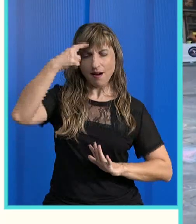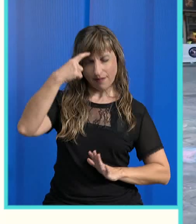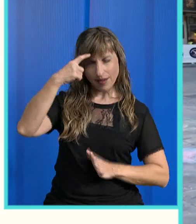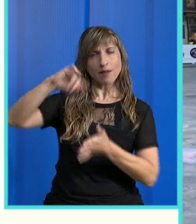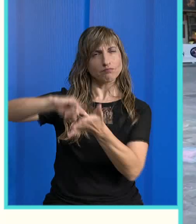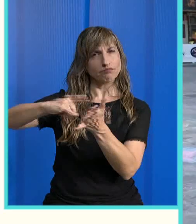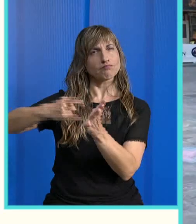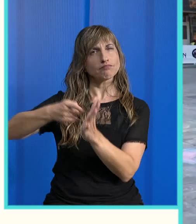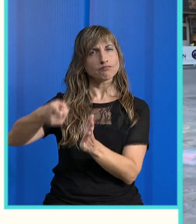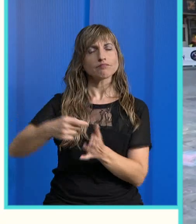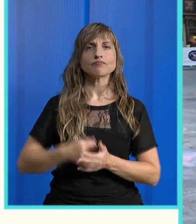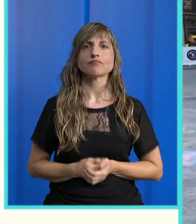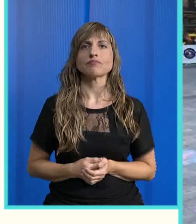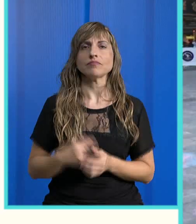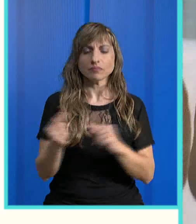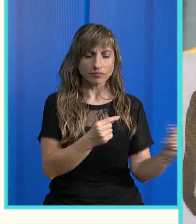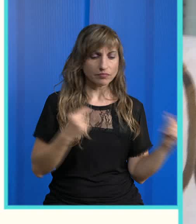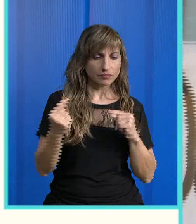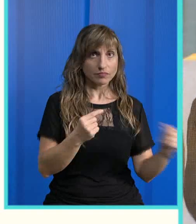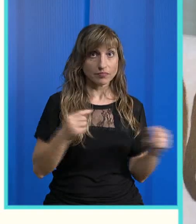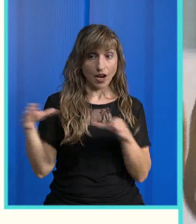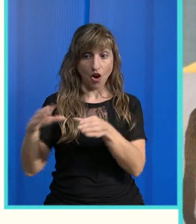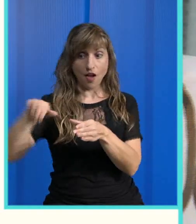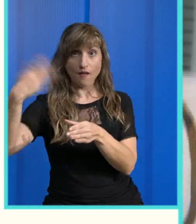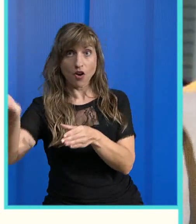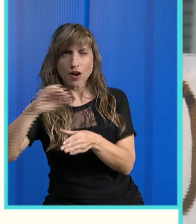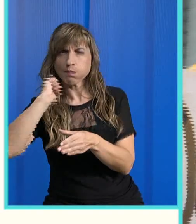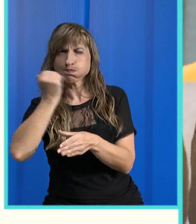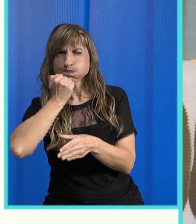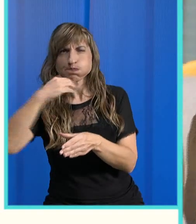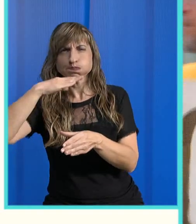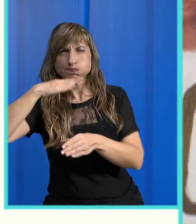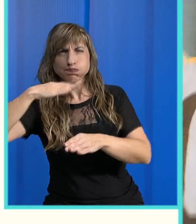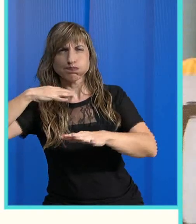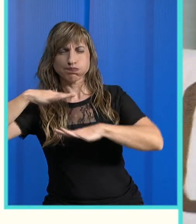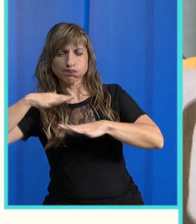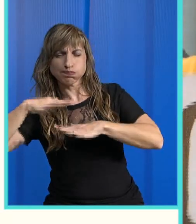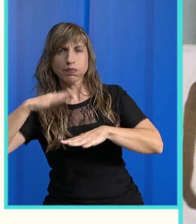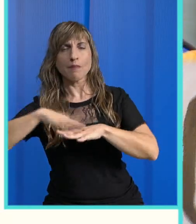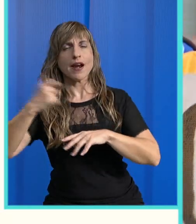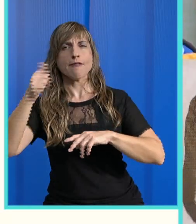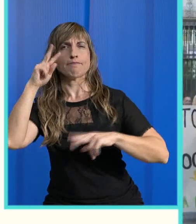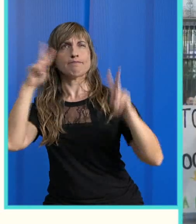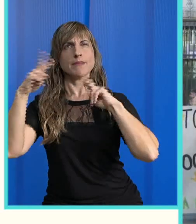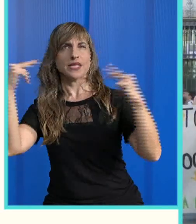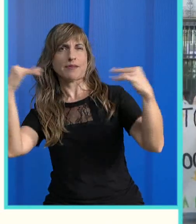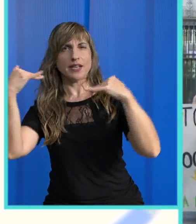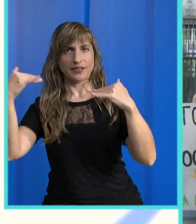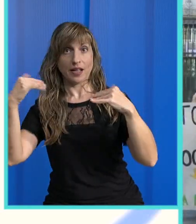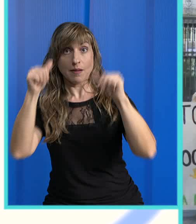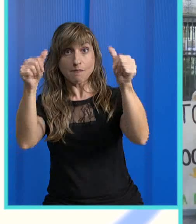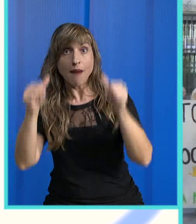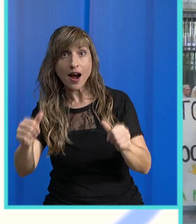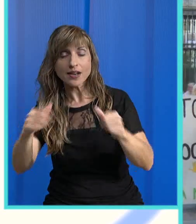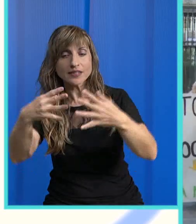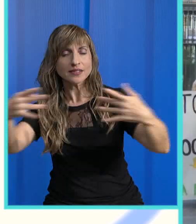Mentre debatia aquesta moció al ple la colla dels de la camisa de Colomicacus manifestaven a la plaça de la vila per donar visibilitat a les seves demandes amb pancartes